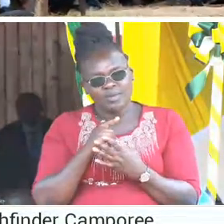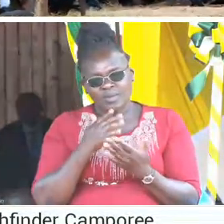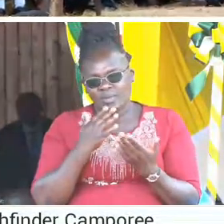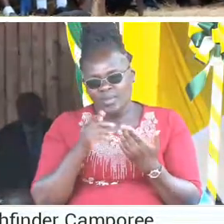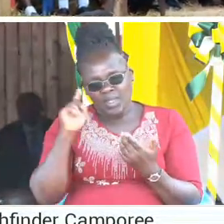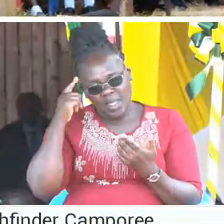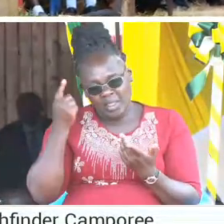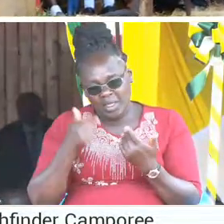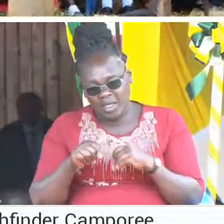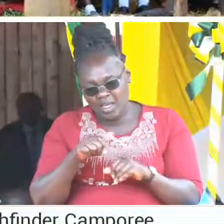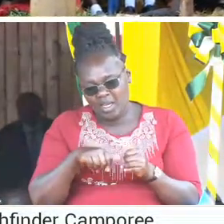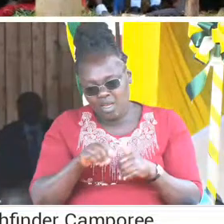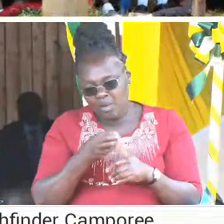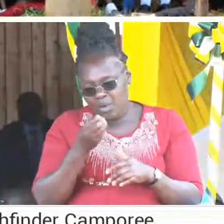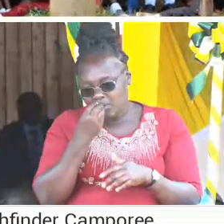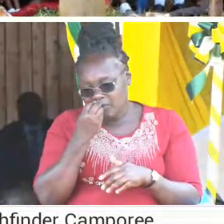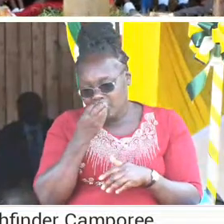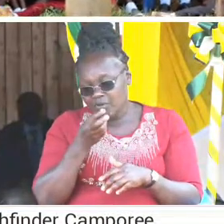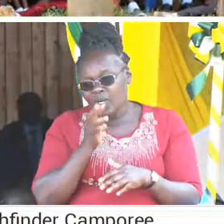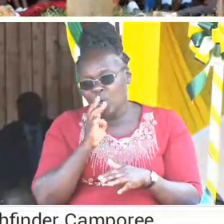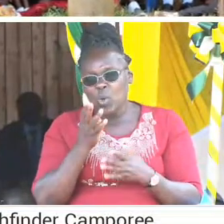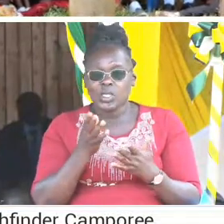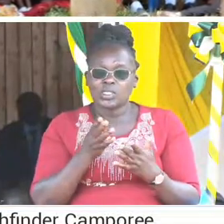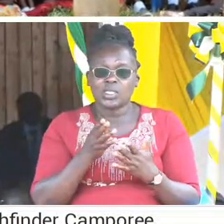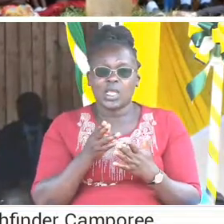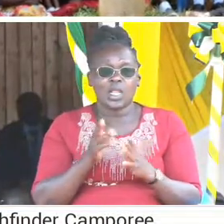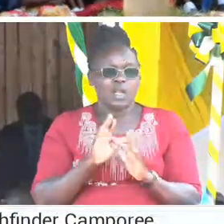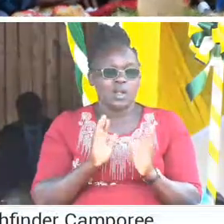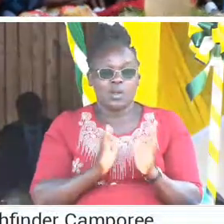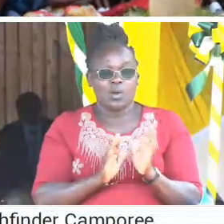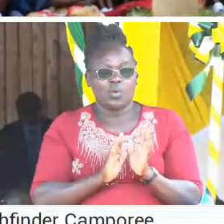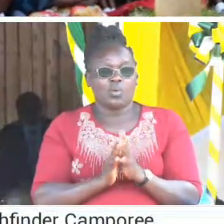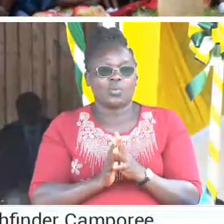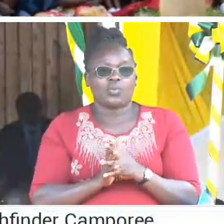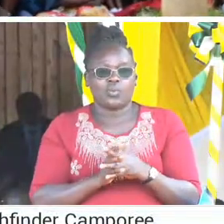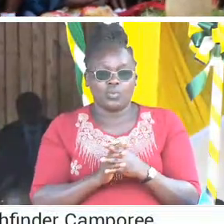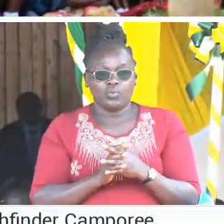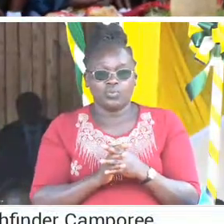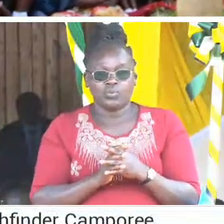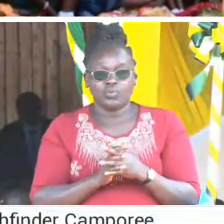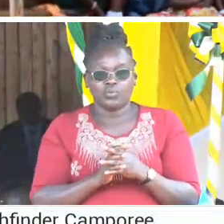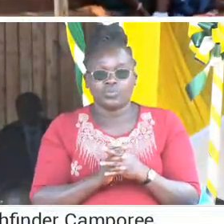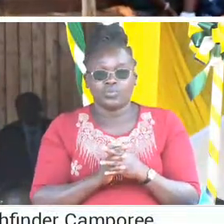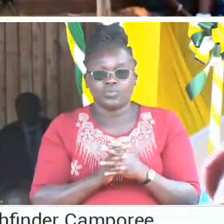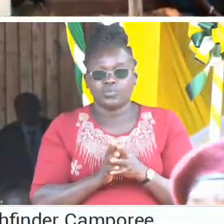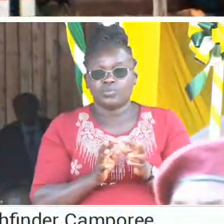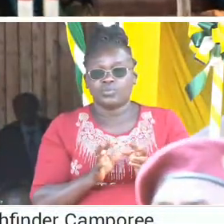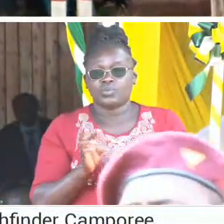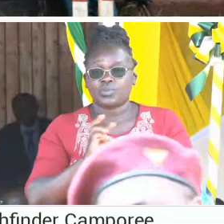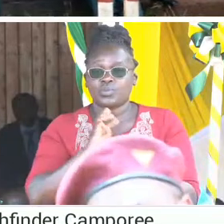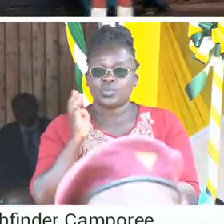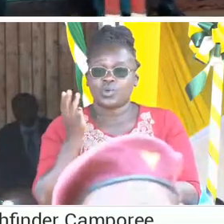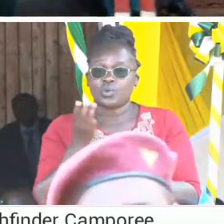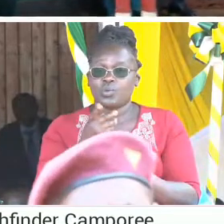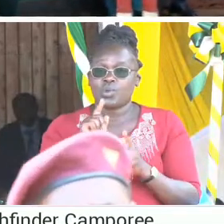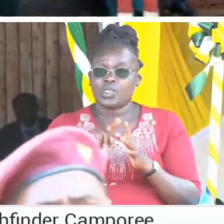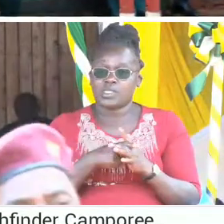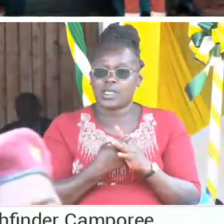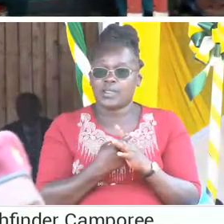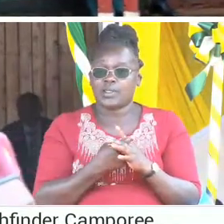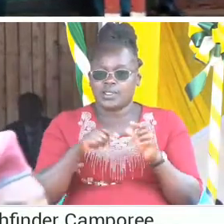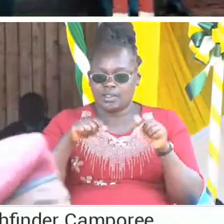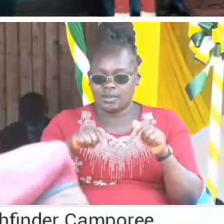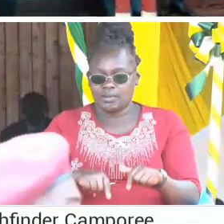na vitu kama hivyo. Lakini we have a better promise. Mwanzoni mwa mkutano huu tuliona ahadi moja, ahadi ya